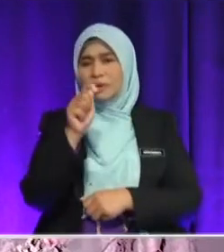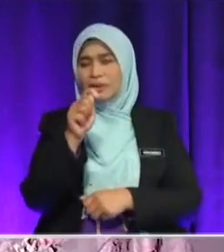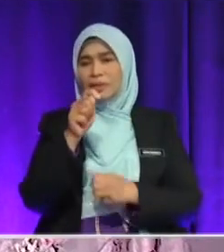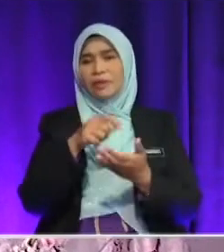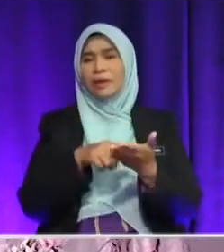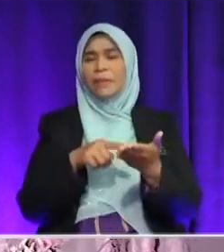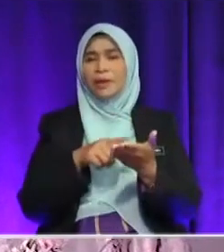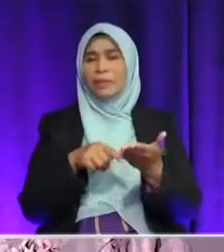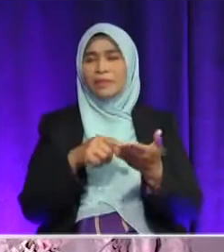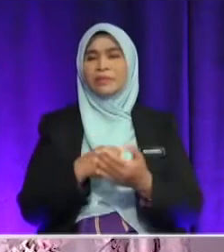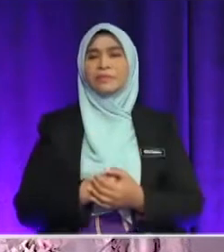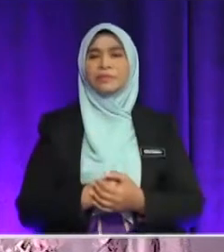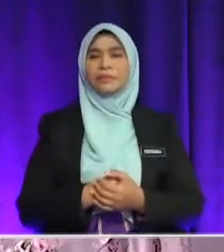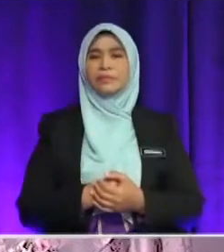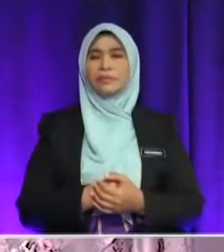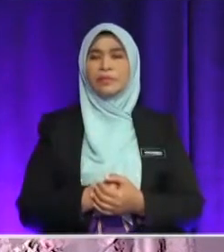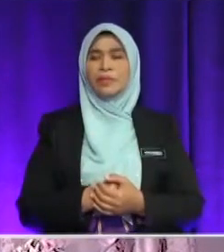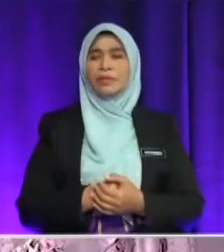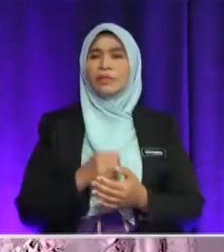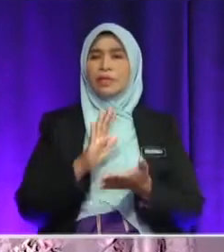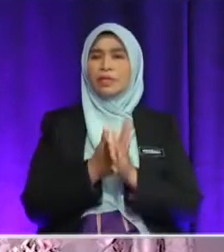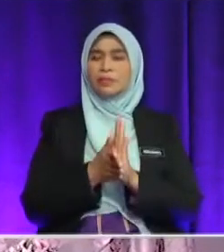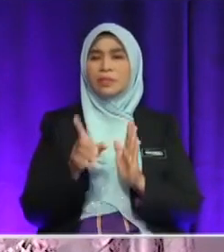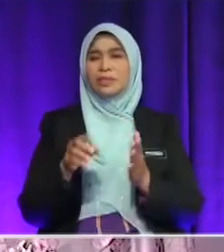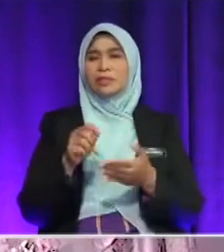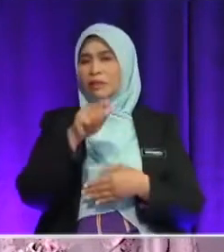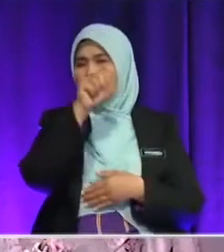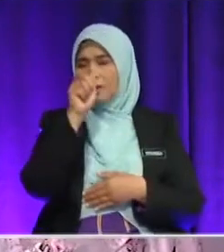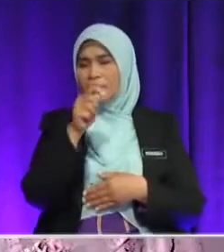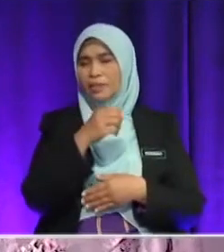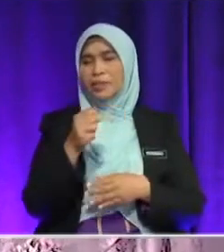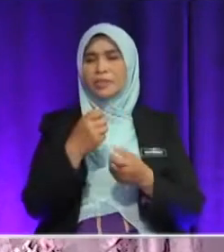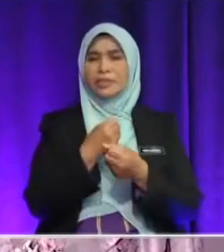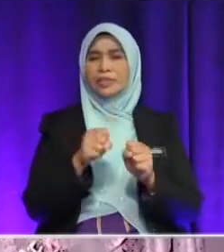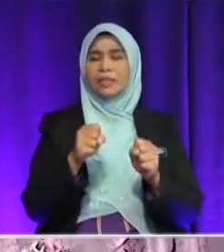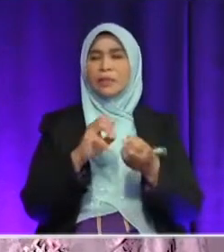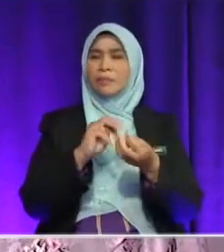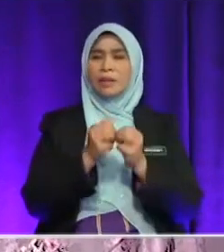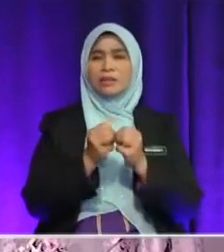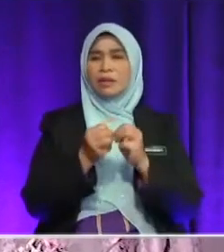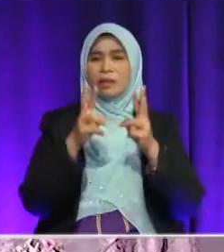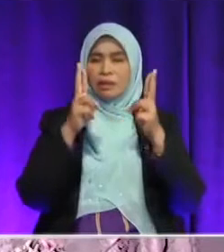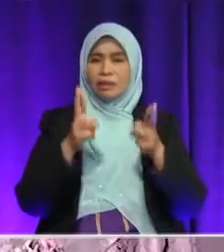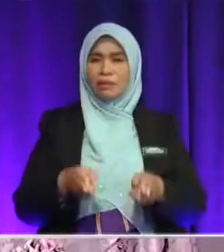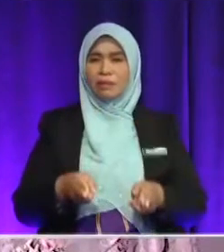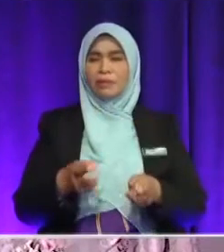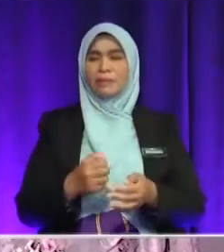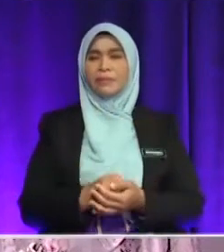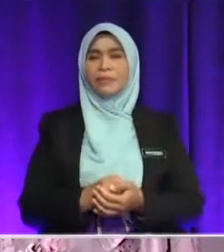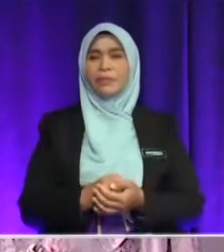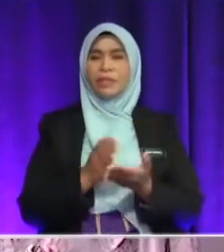tangan Beliau pulang sebagaimana aduan tidak dibaca dan juga diselesaikan pada hari tersebut Ki seterusnya